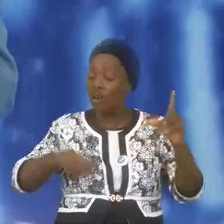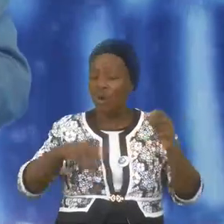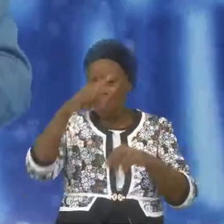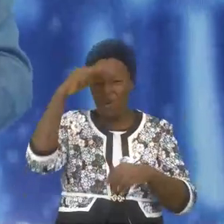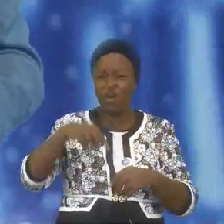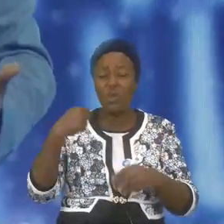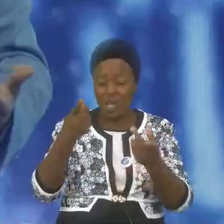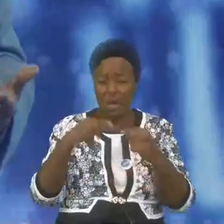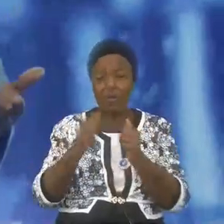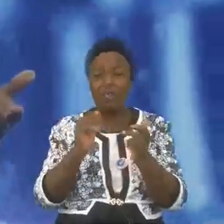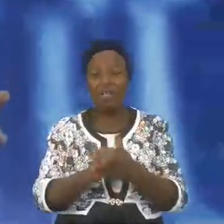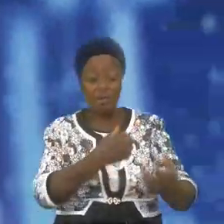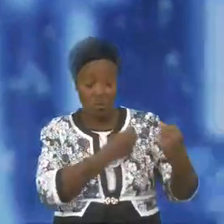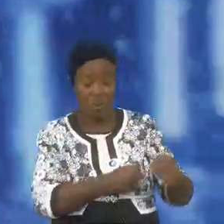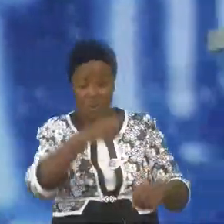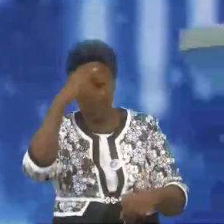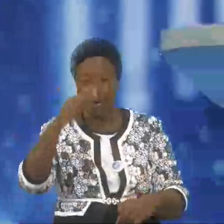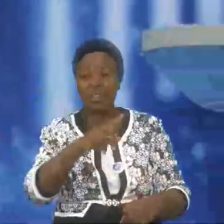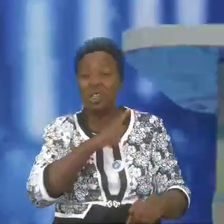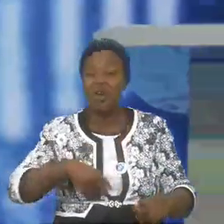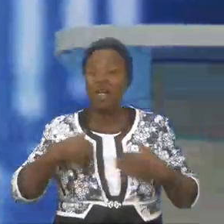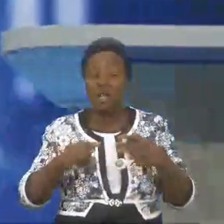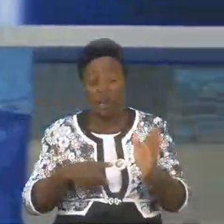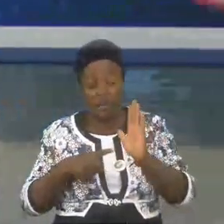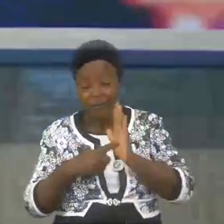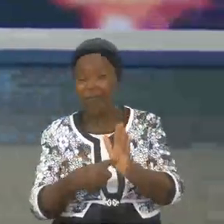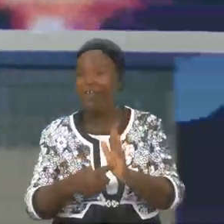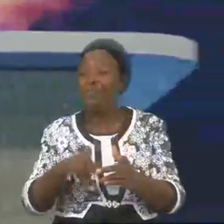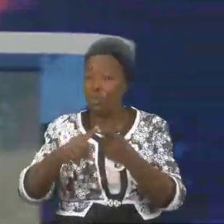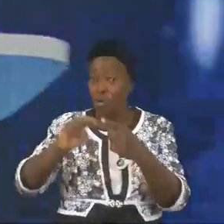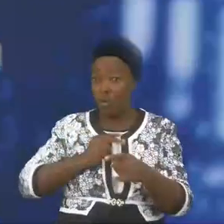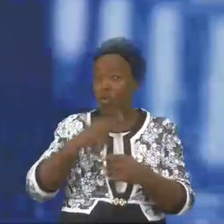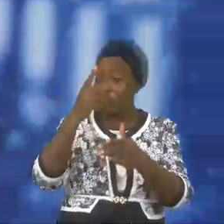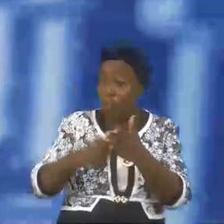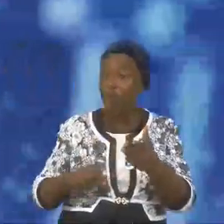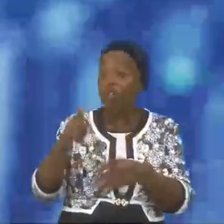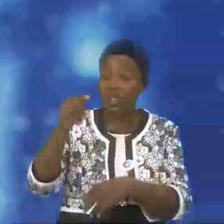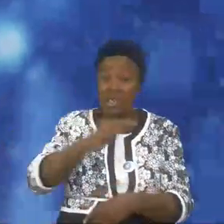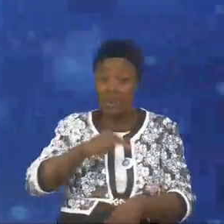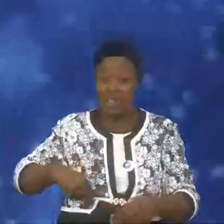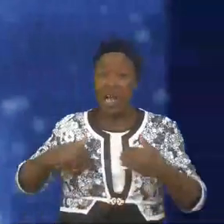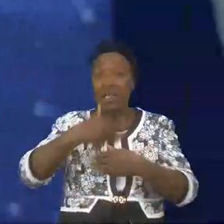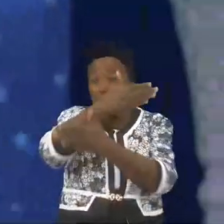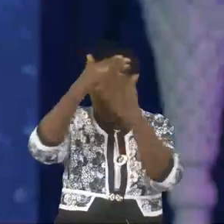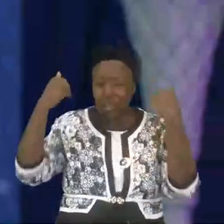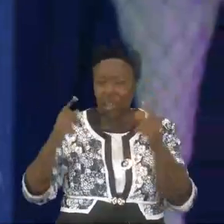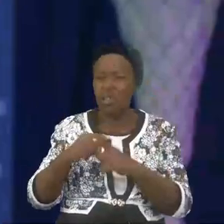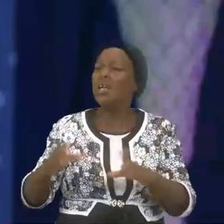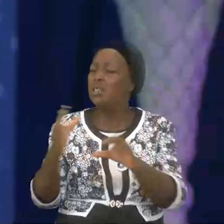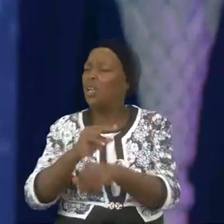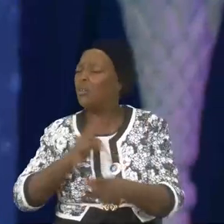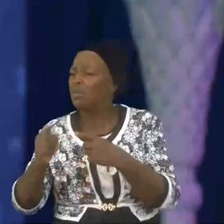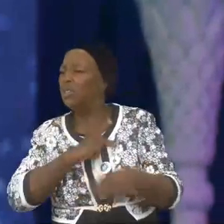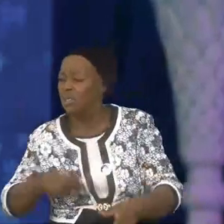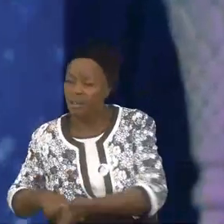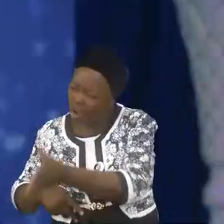Que c'est ce que Dieu a révélé à Nebuchadnezzar, qu'il a oublié. Ils ont dit, amène-nous au